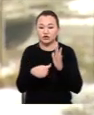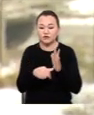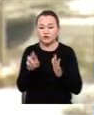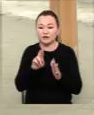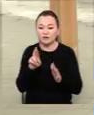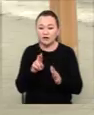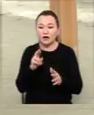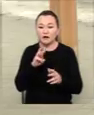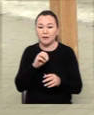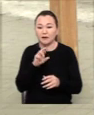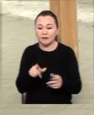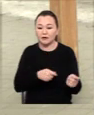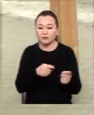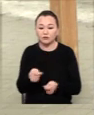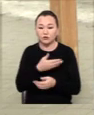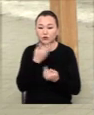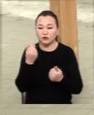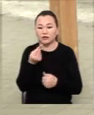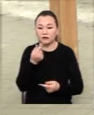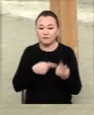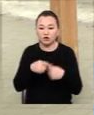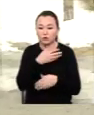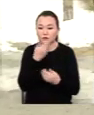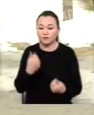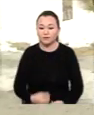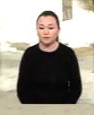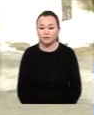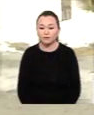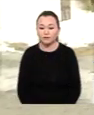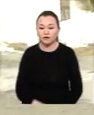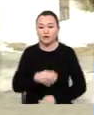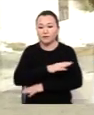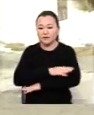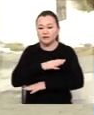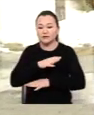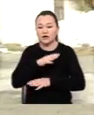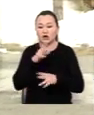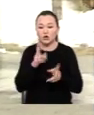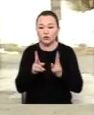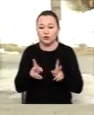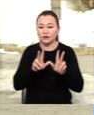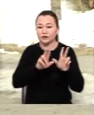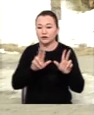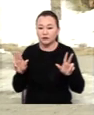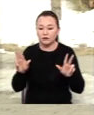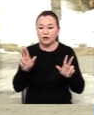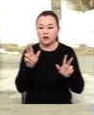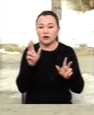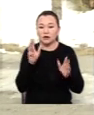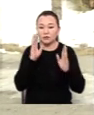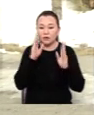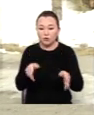января. А мебель не привезли и деньги не вернулись. Позиция получается кухонный гарнитур,